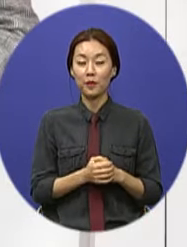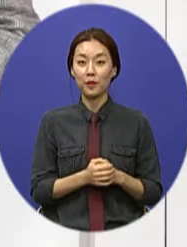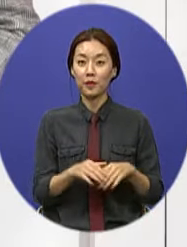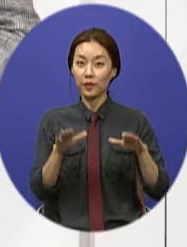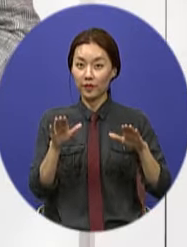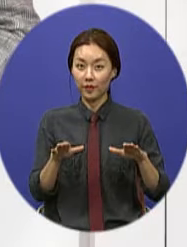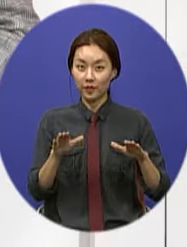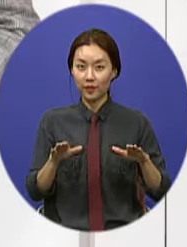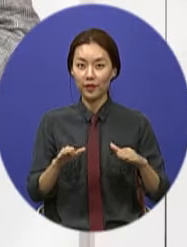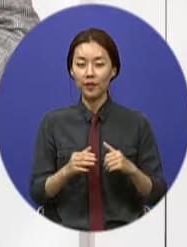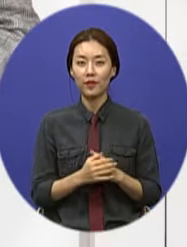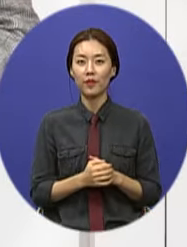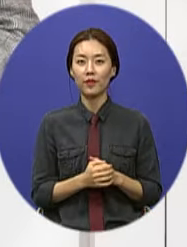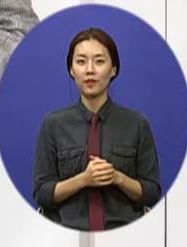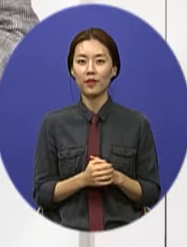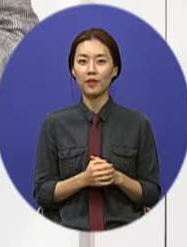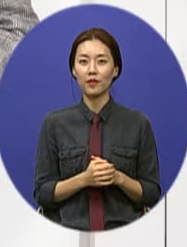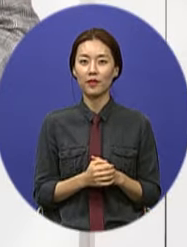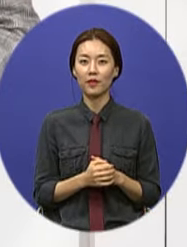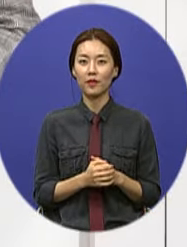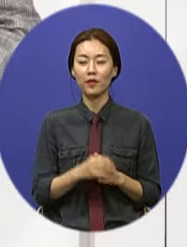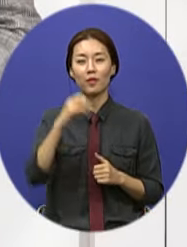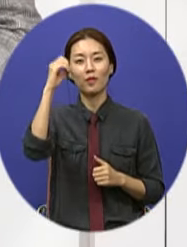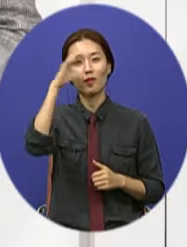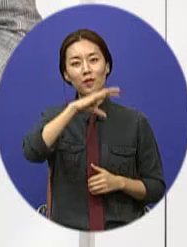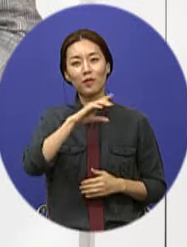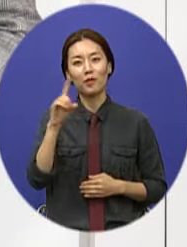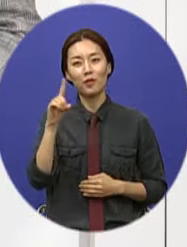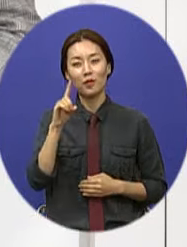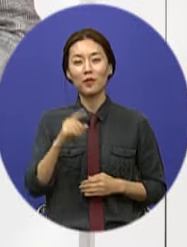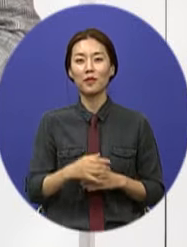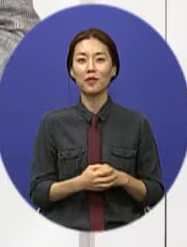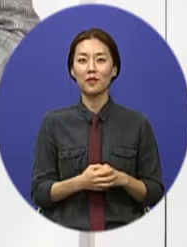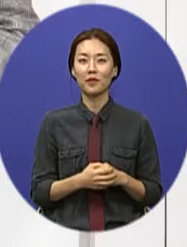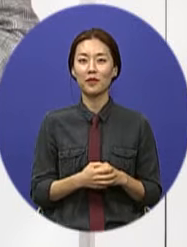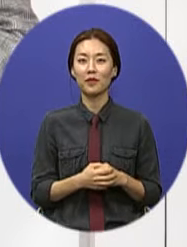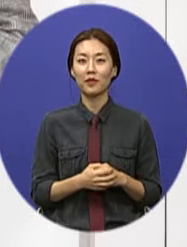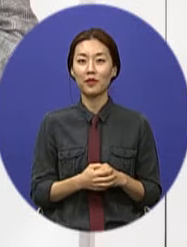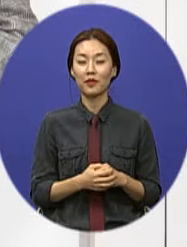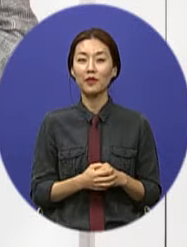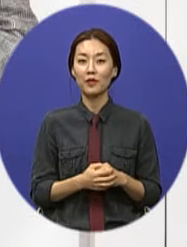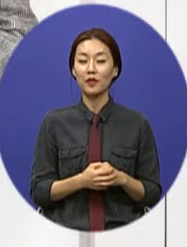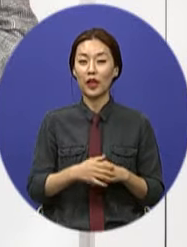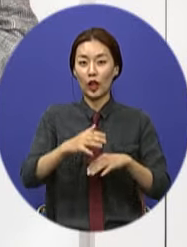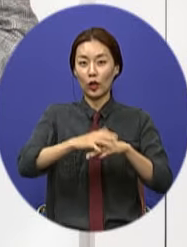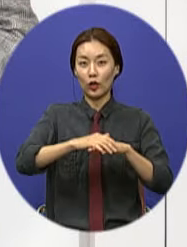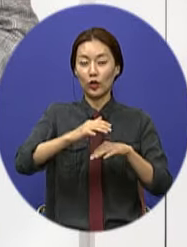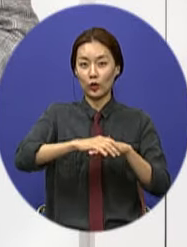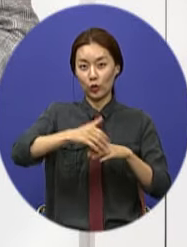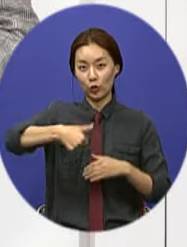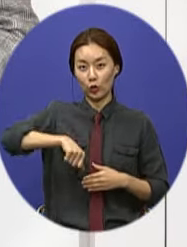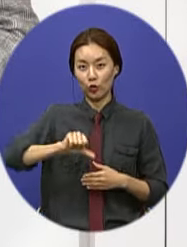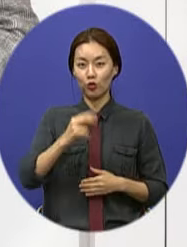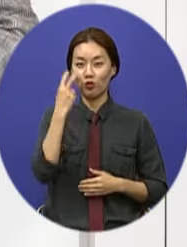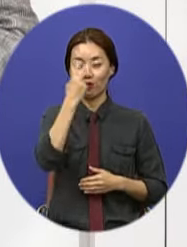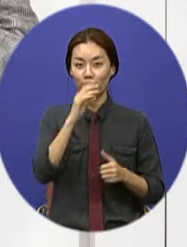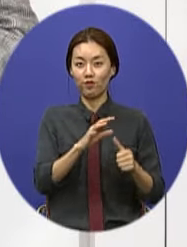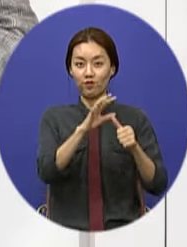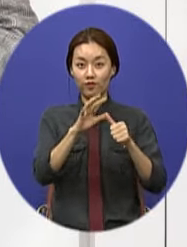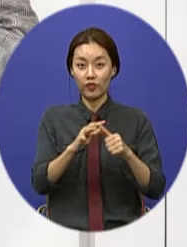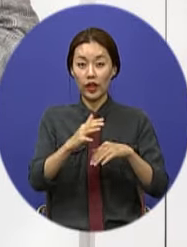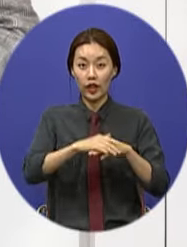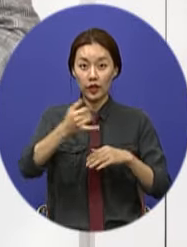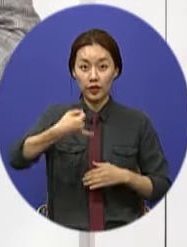예. 오늘 뭐 그냥 뭐 우리 예손녀나 보고 그리 있습니다. 아,